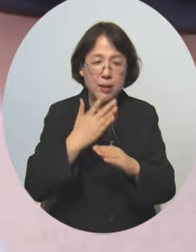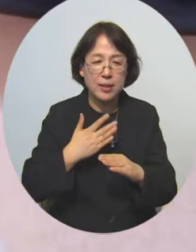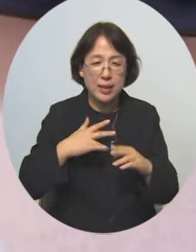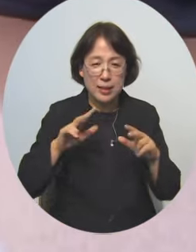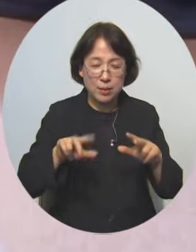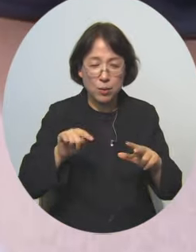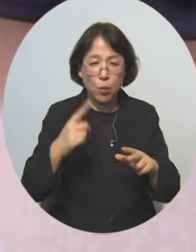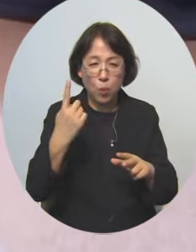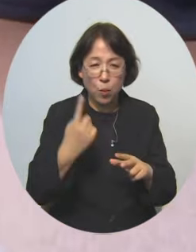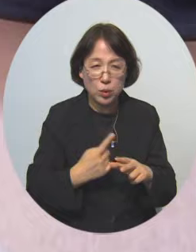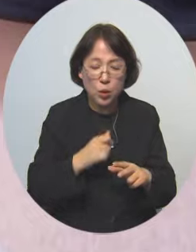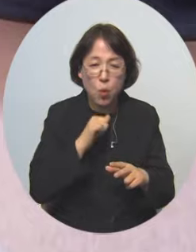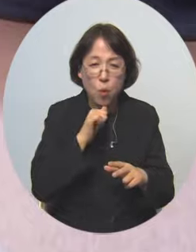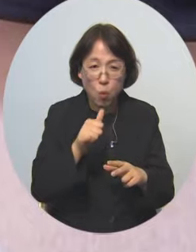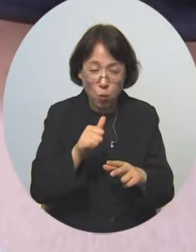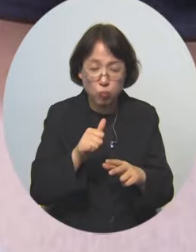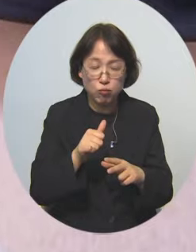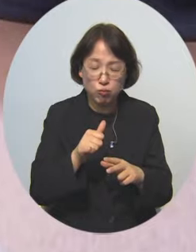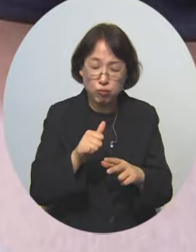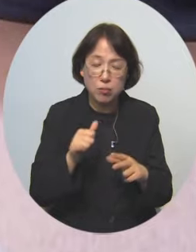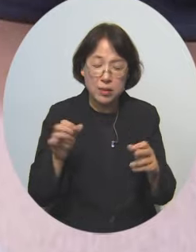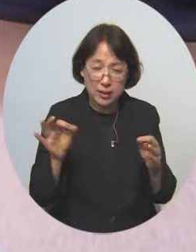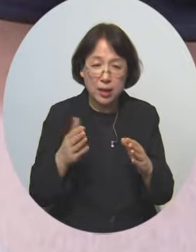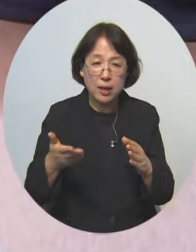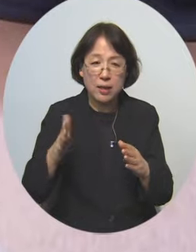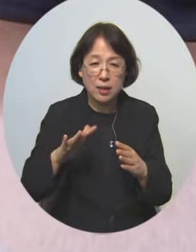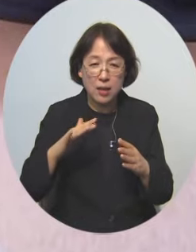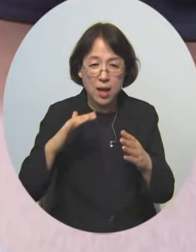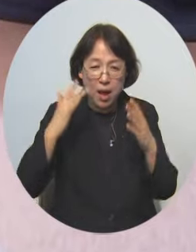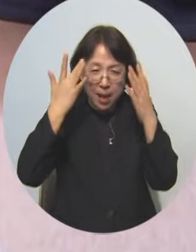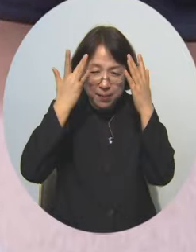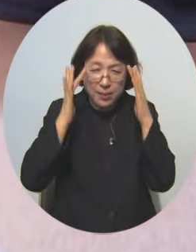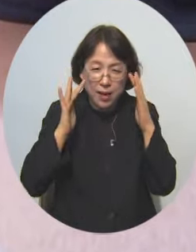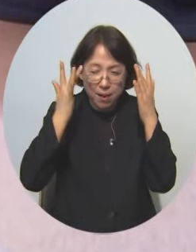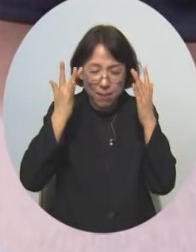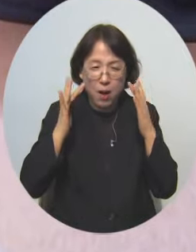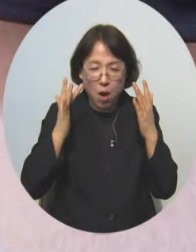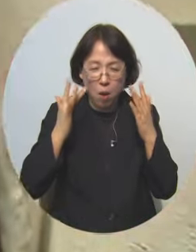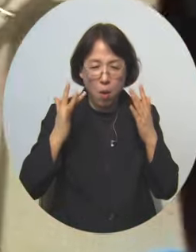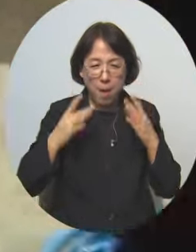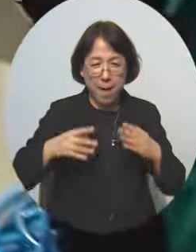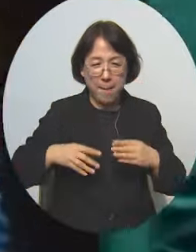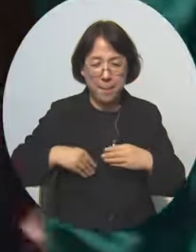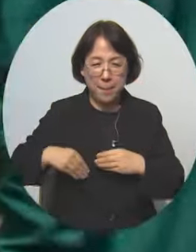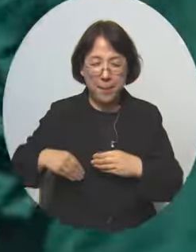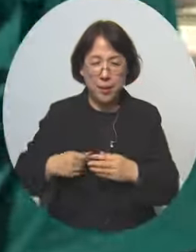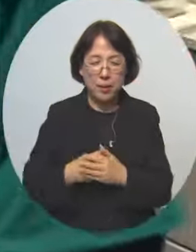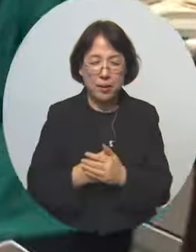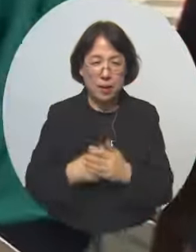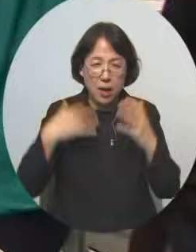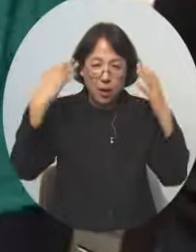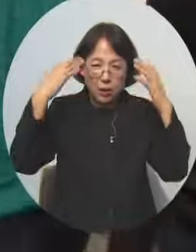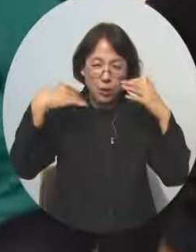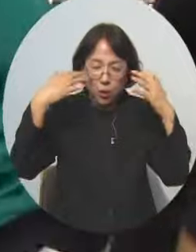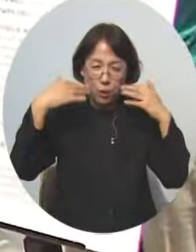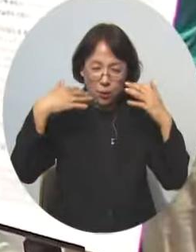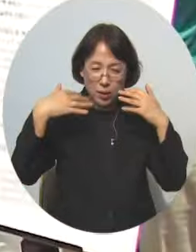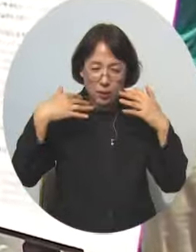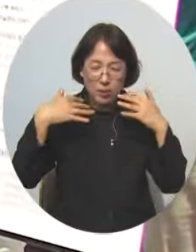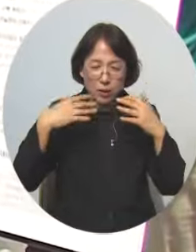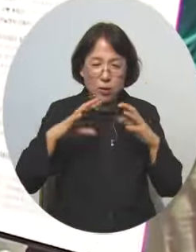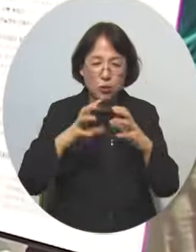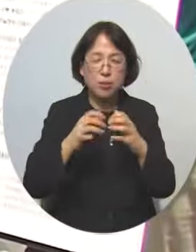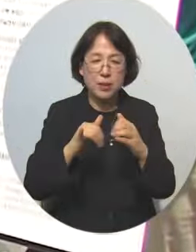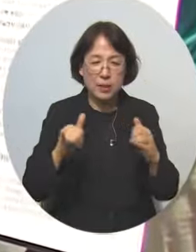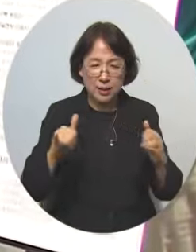이곳에 들어온 지 5분이 채 지나지 않았는데 온몸에 땀이 맺히는 것이 느껴질 정도입니다. 정부는 무더위에 노출된 쪽방촌 주민 등